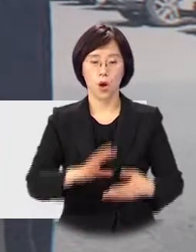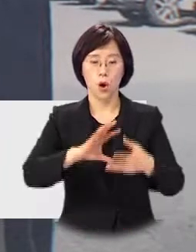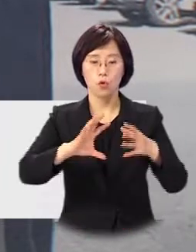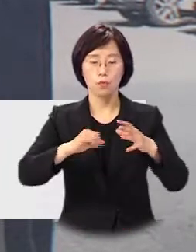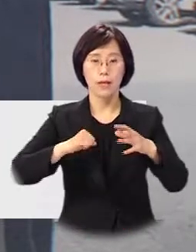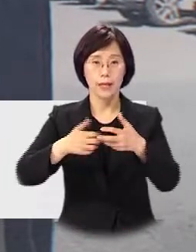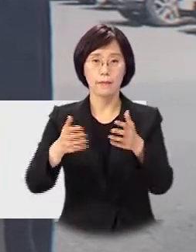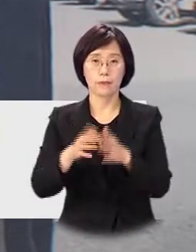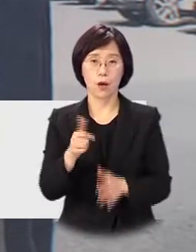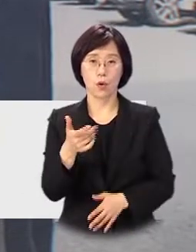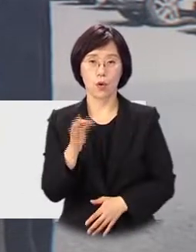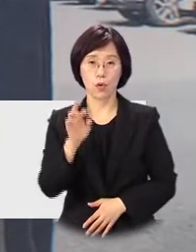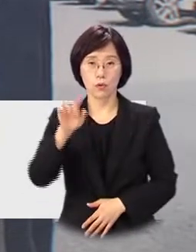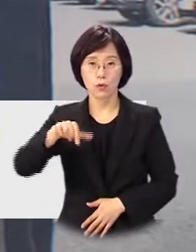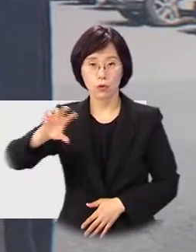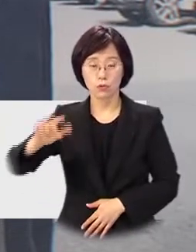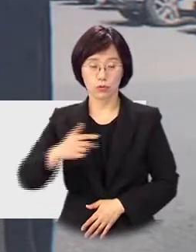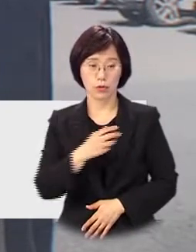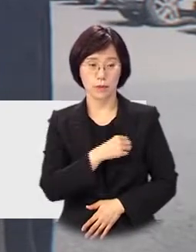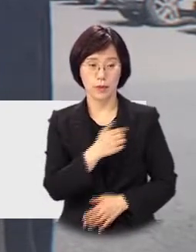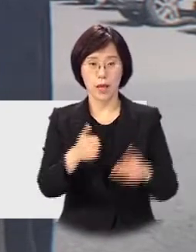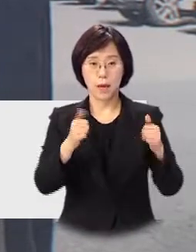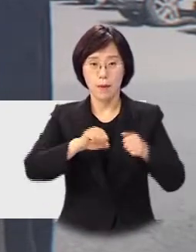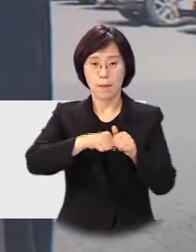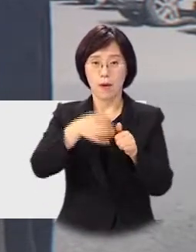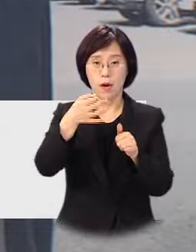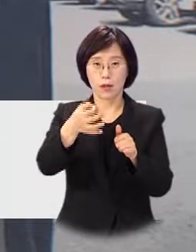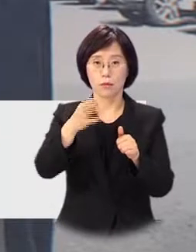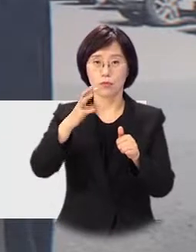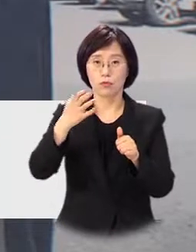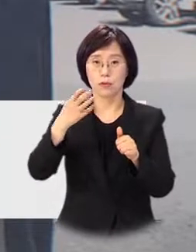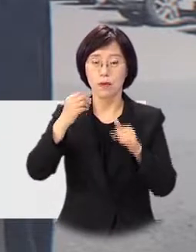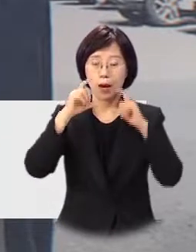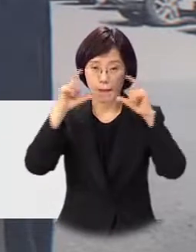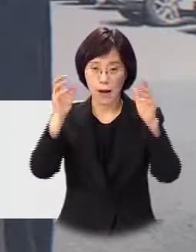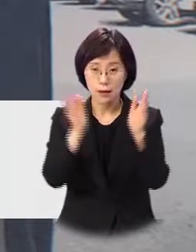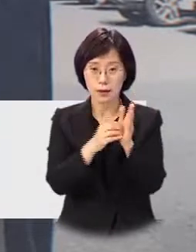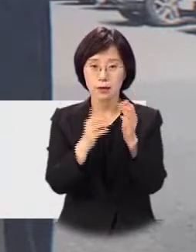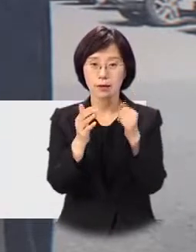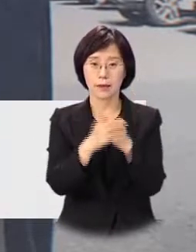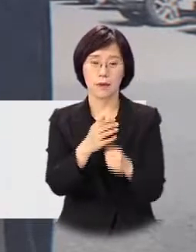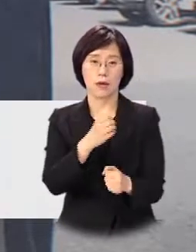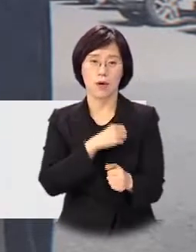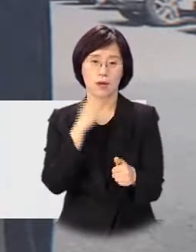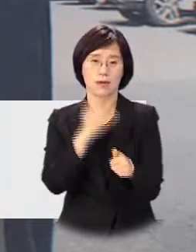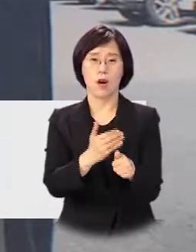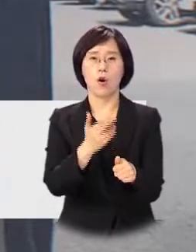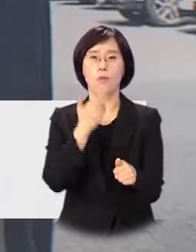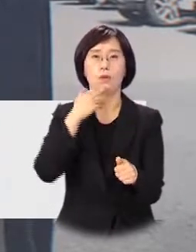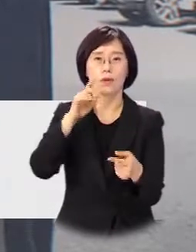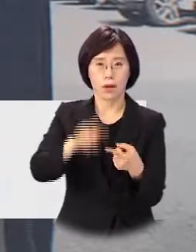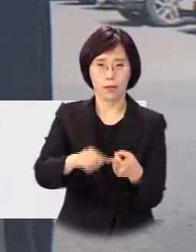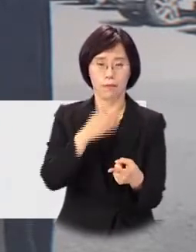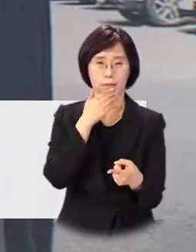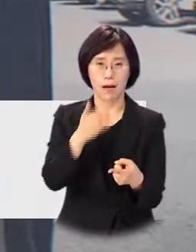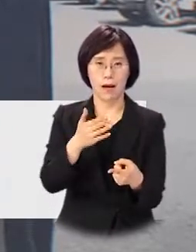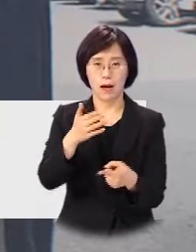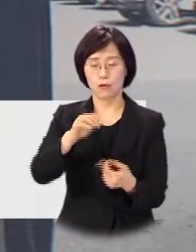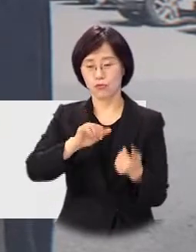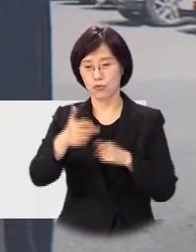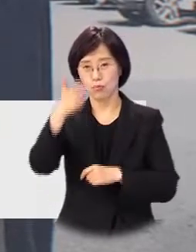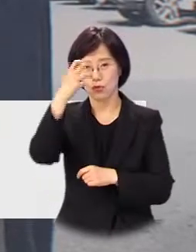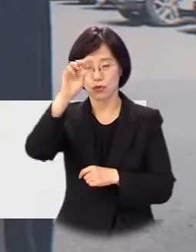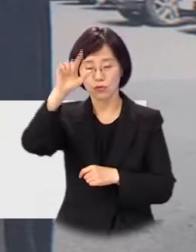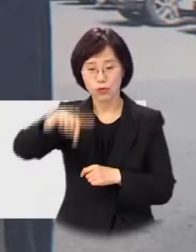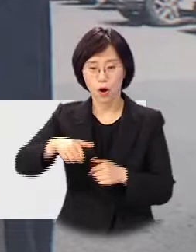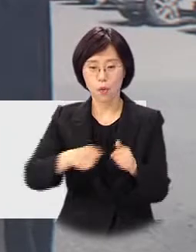국민의힘 홍석준 의원이 대법원에서 벌금 90만 원 확정 판결을 받아서 의원직을 유지하게 됐습니다. 고 최숙현 선수